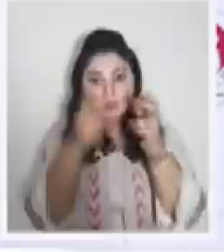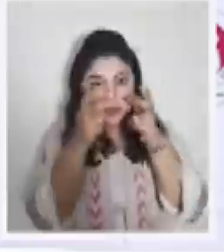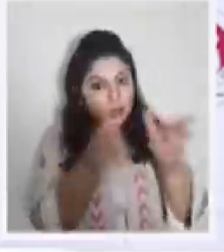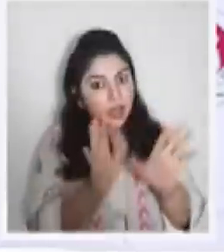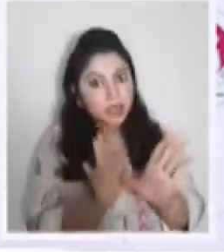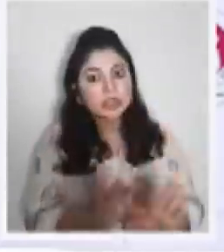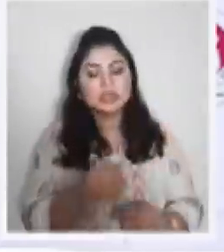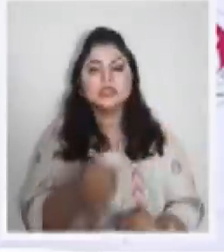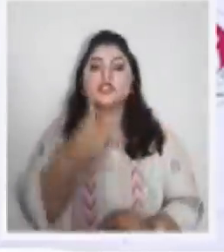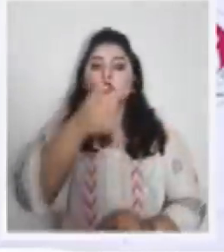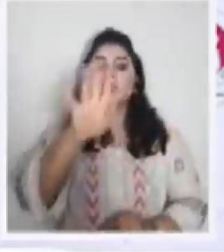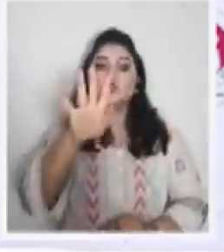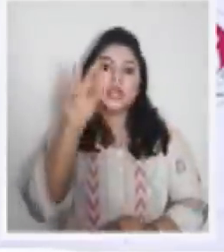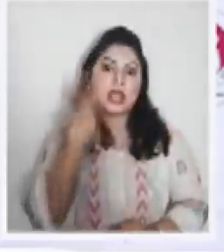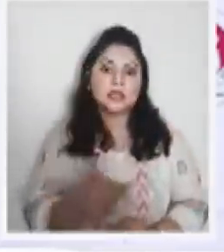কোয়ারেন্টাইনে আছেন